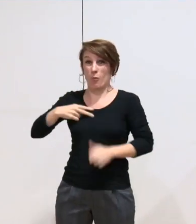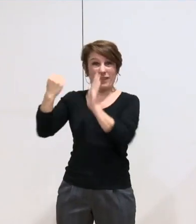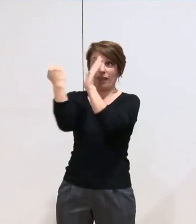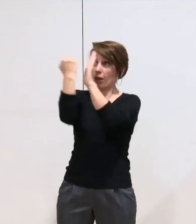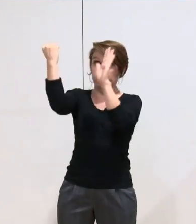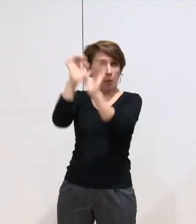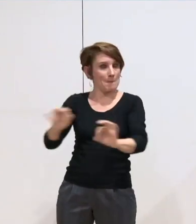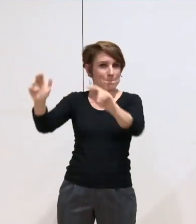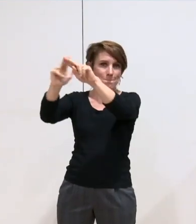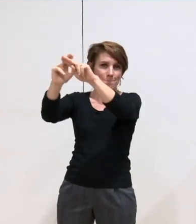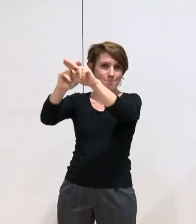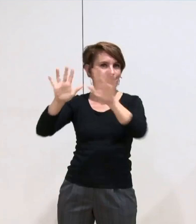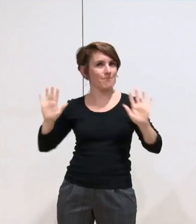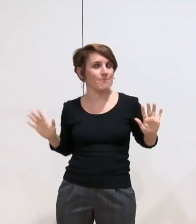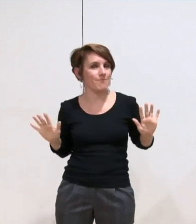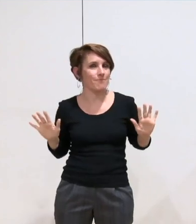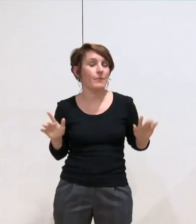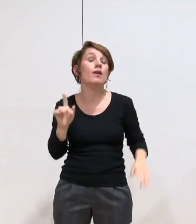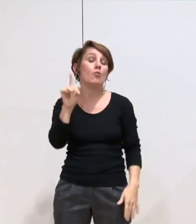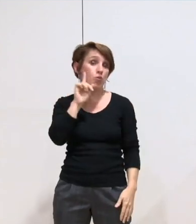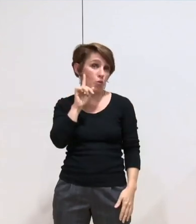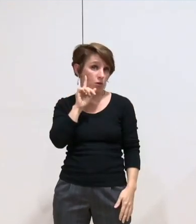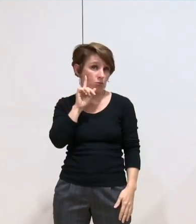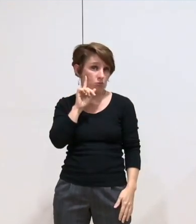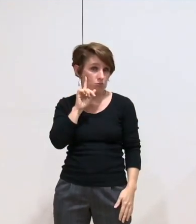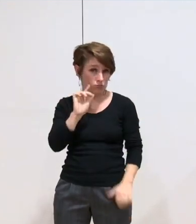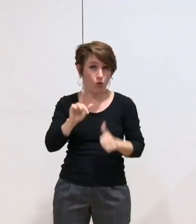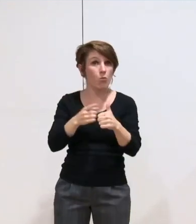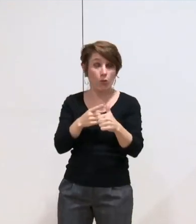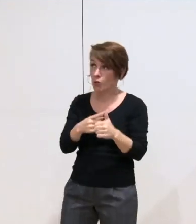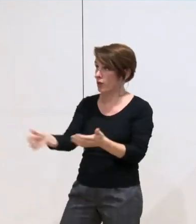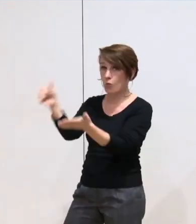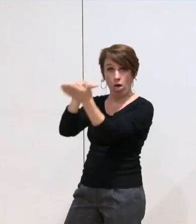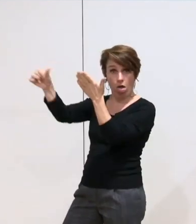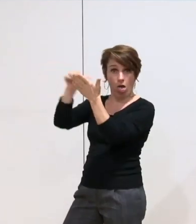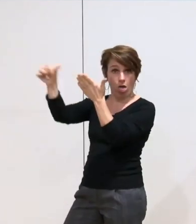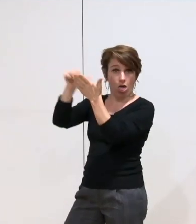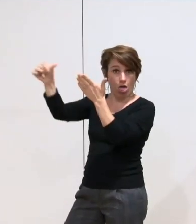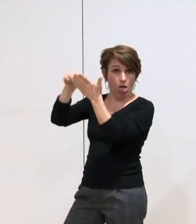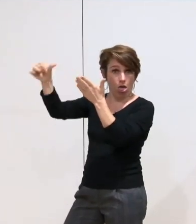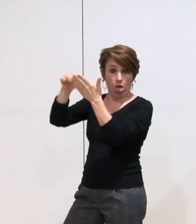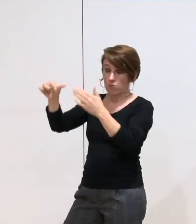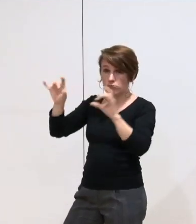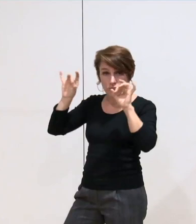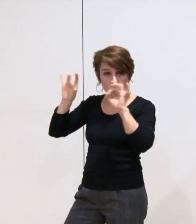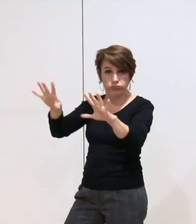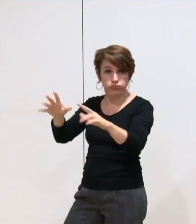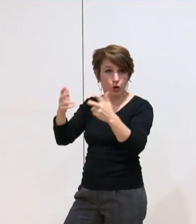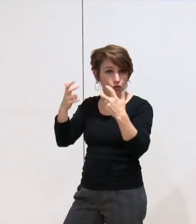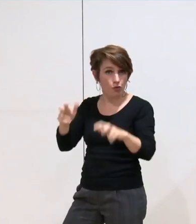pour des raisons qui sont à la fois de ne pas verser des redevances absolument